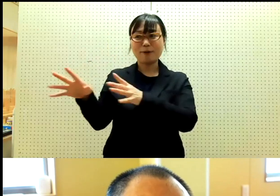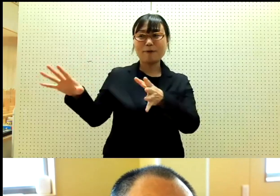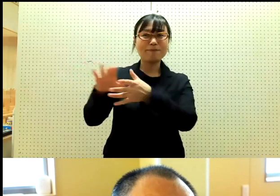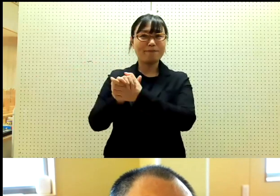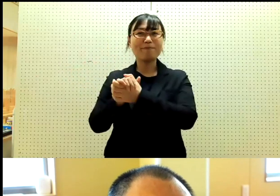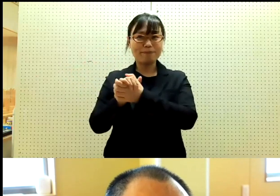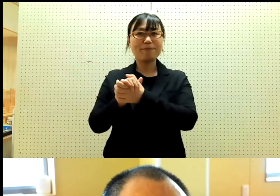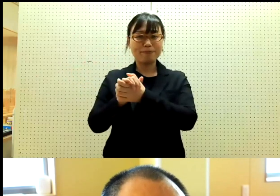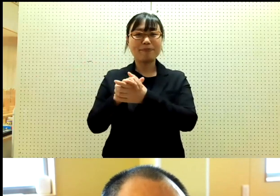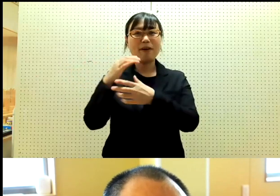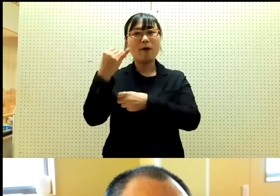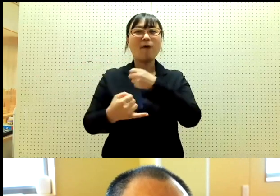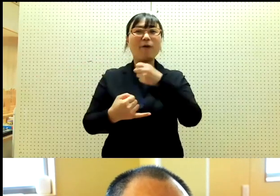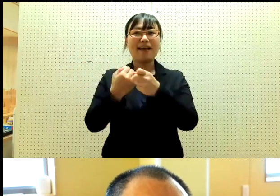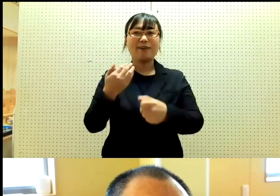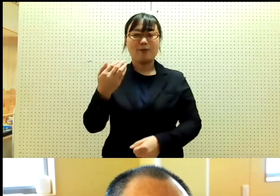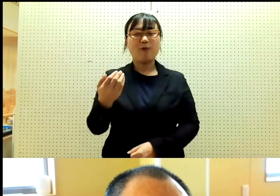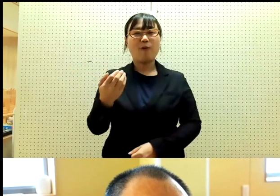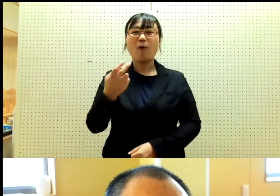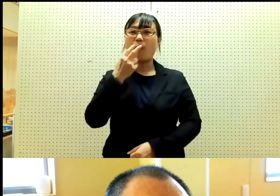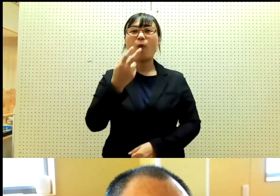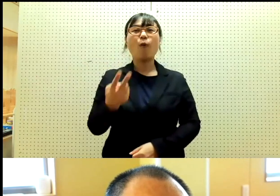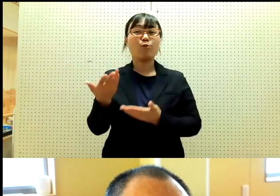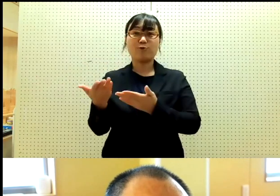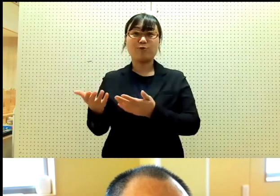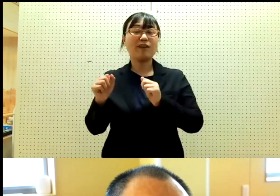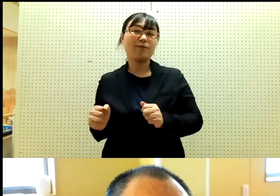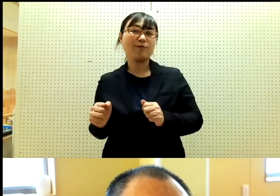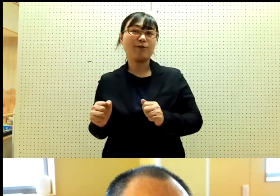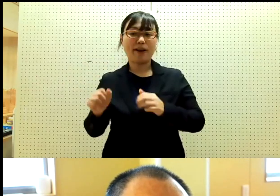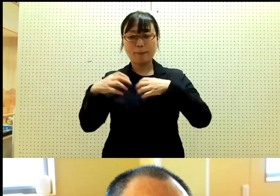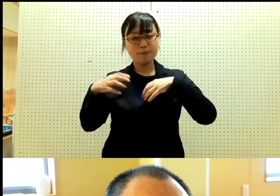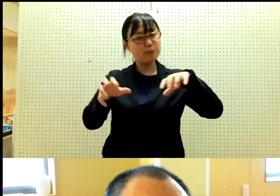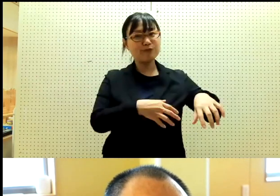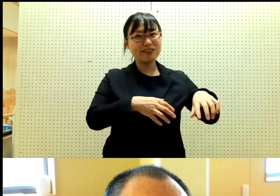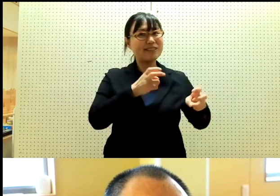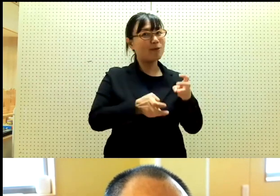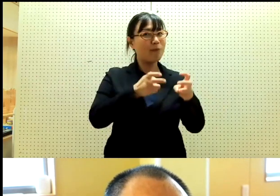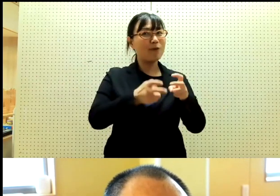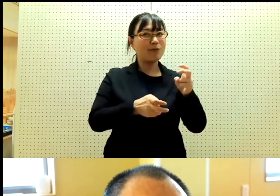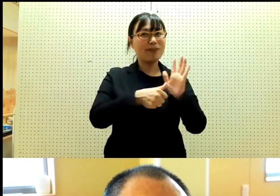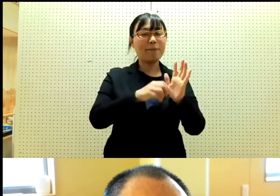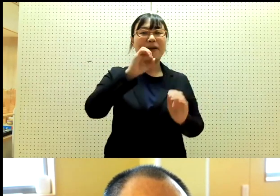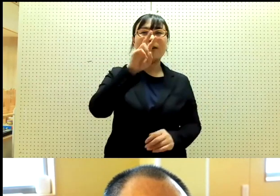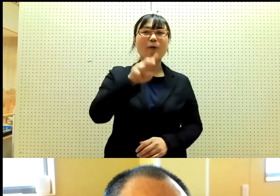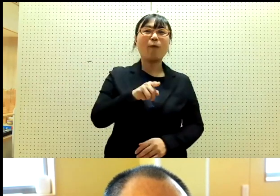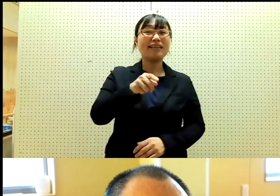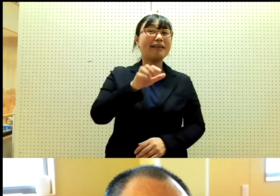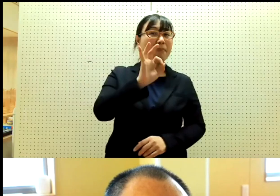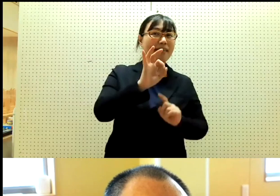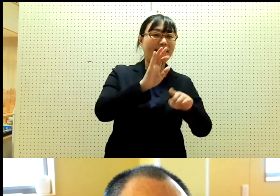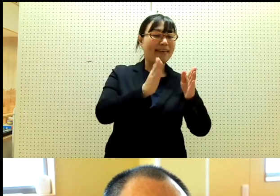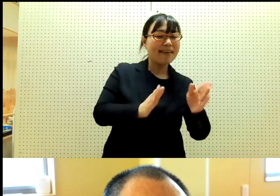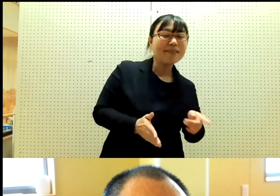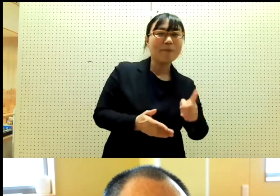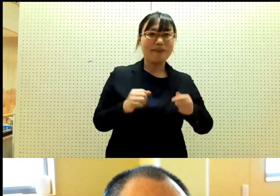ロボットの織姫だとか、それからさまざまなことでやってはいます。でもそれは本当に一条にしかなくて、た